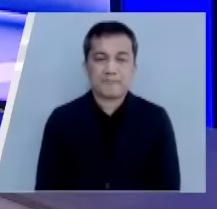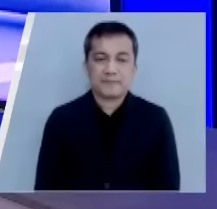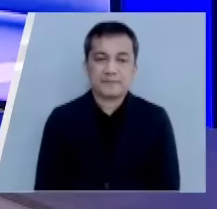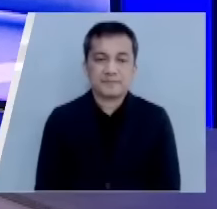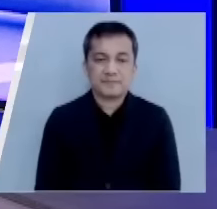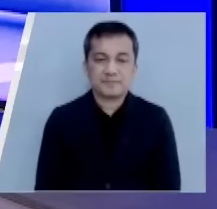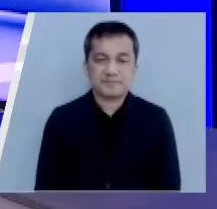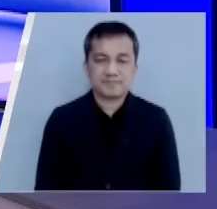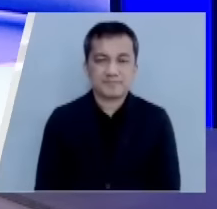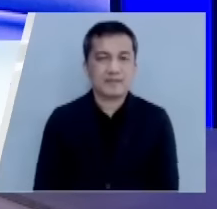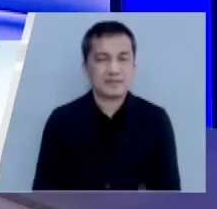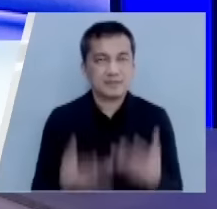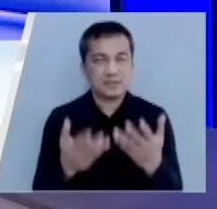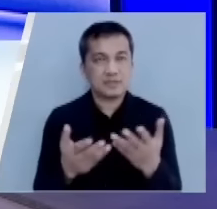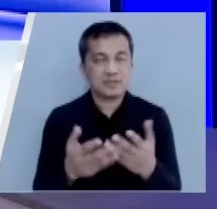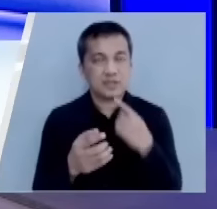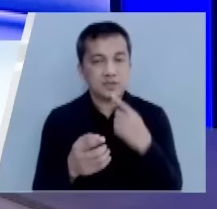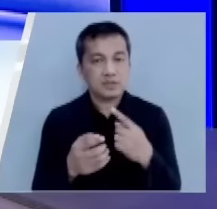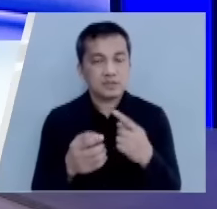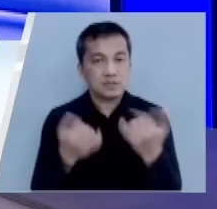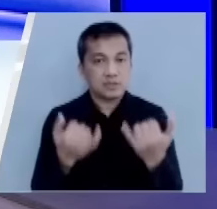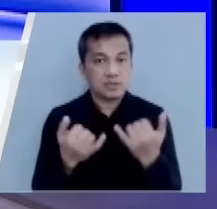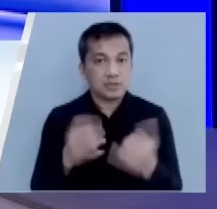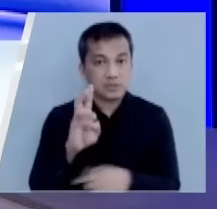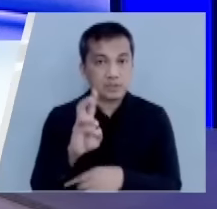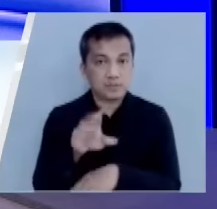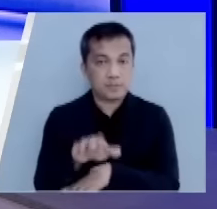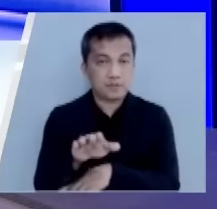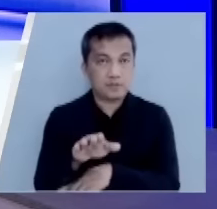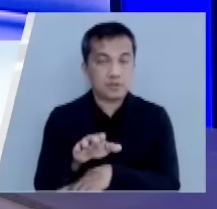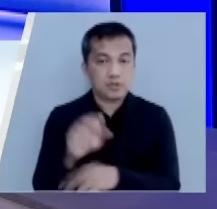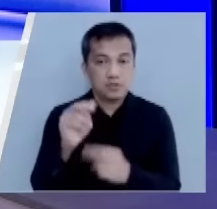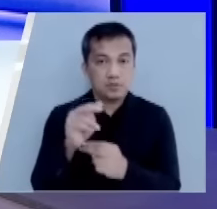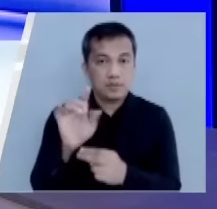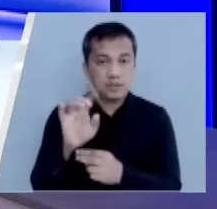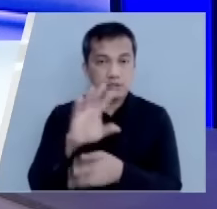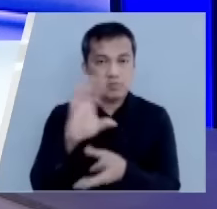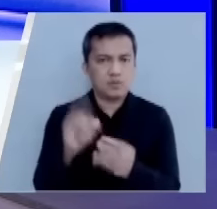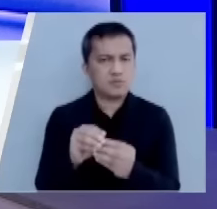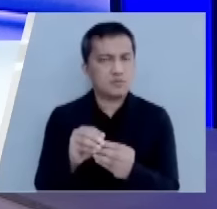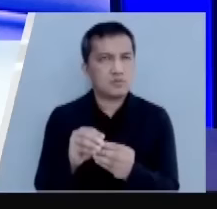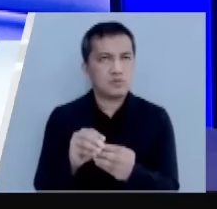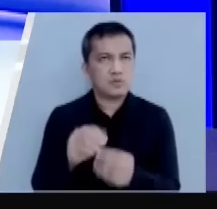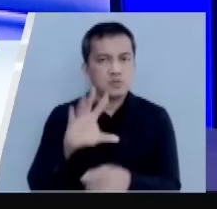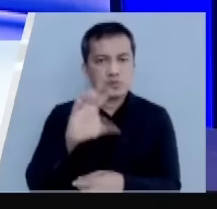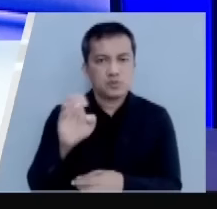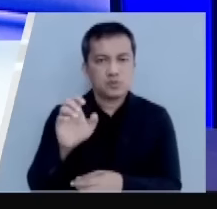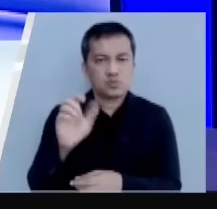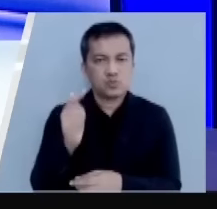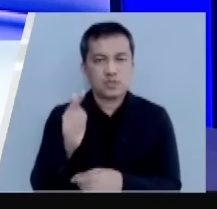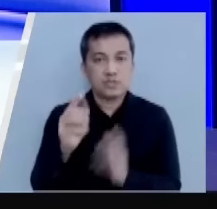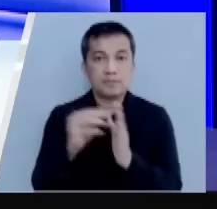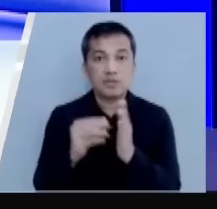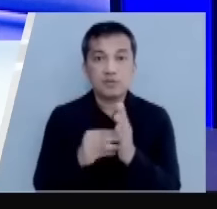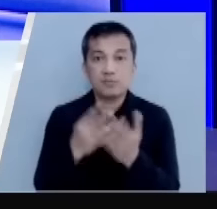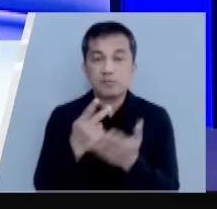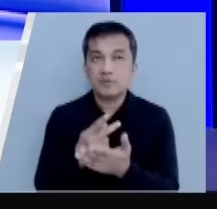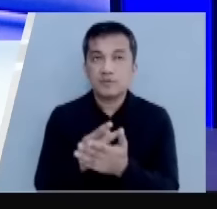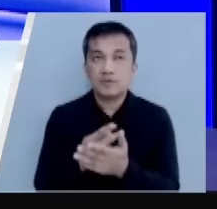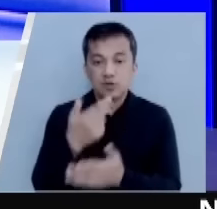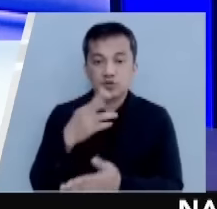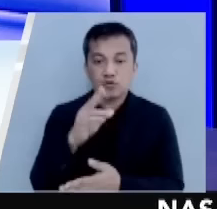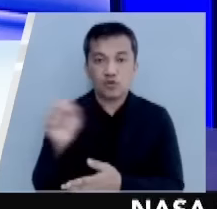Justin, mga kapuso, as of 6 p.m. ngayong November 18, umabot na po sa 520 million pesos ang gross na kinita